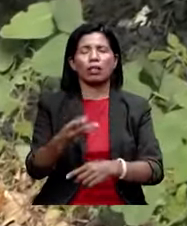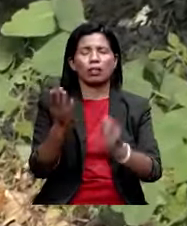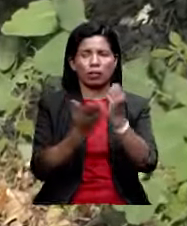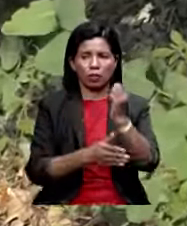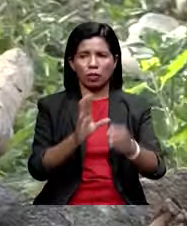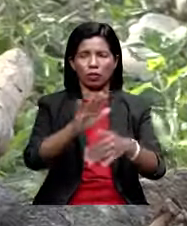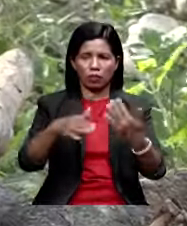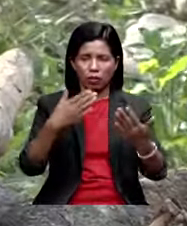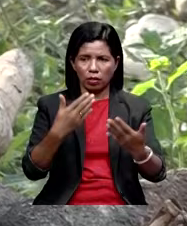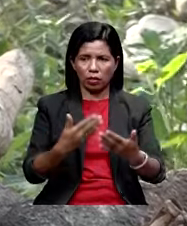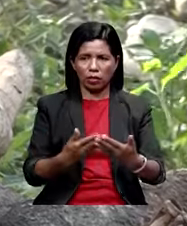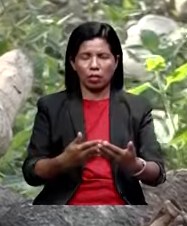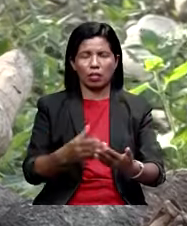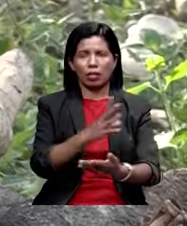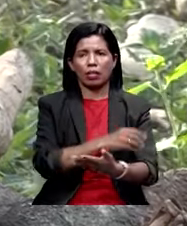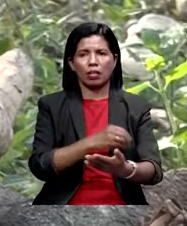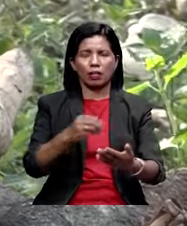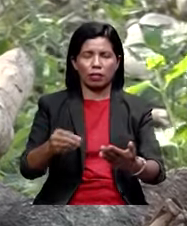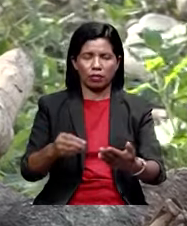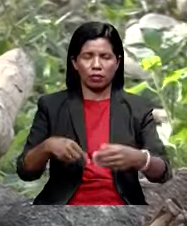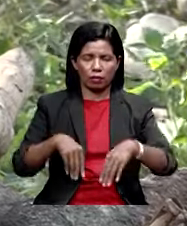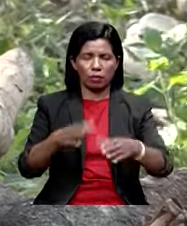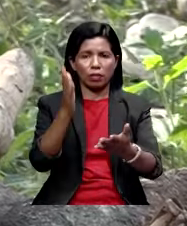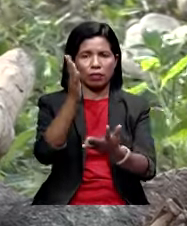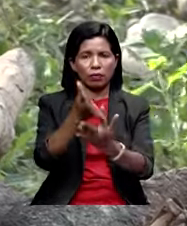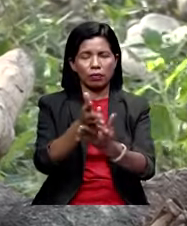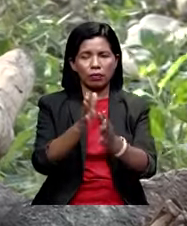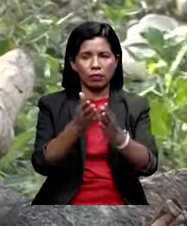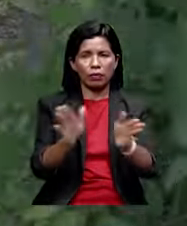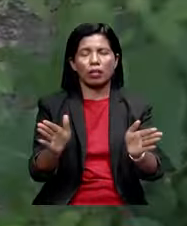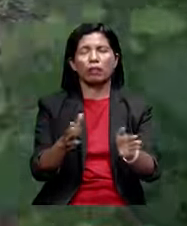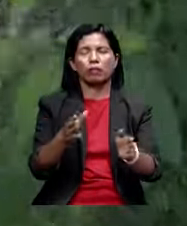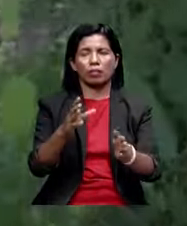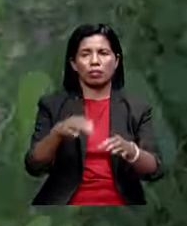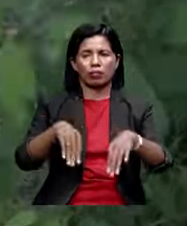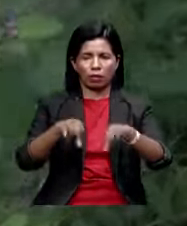kulit sira no habai halomaran hafuin fera hodi fan.